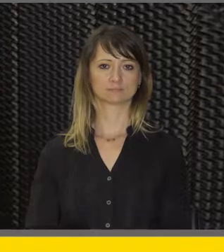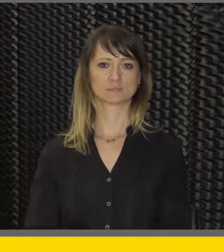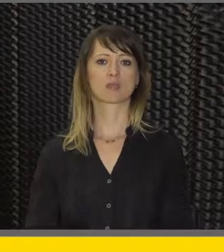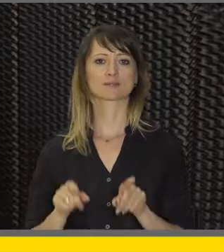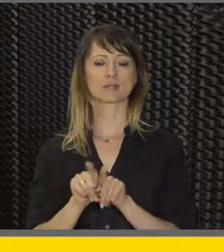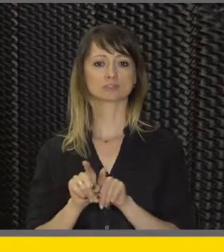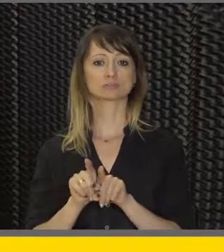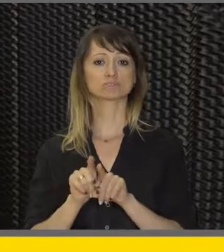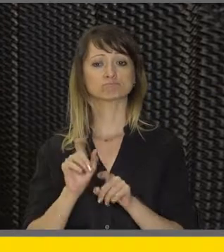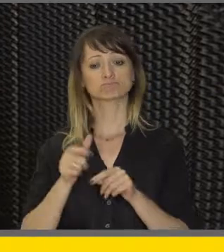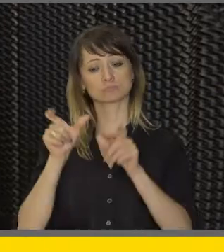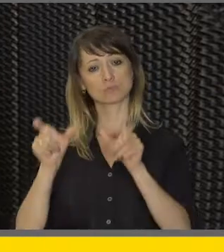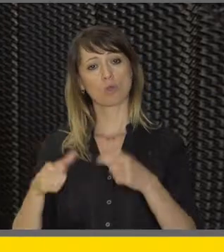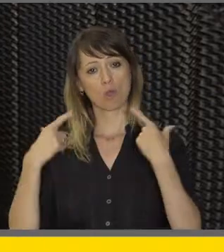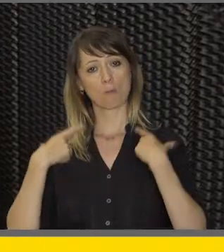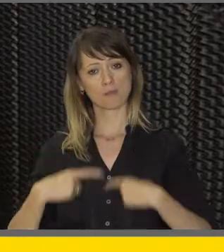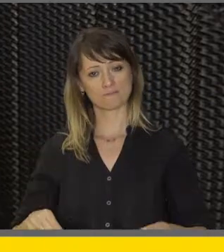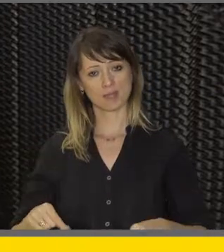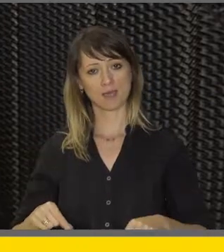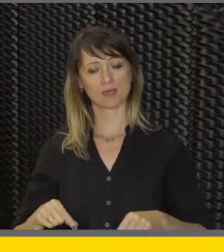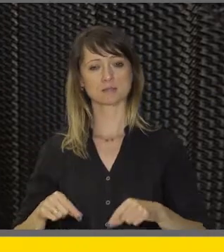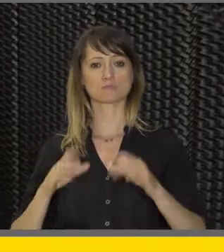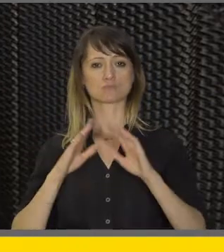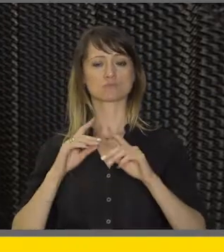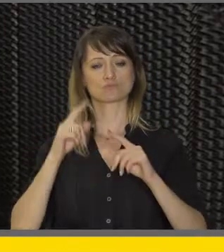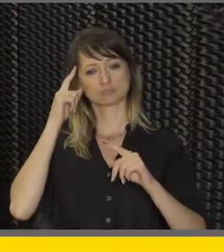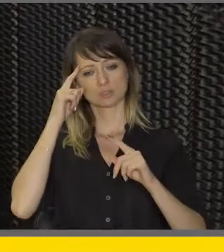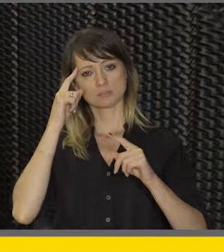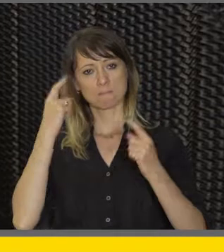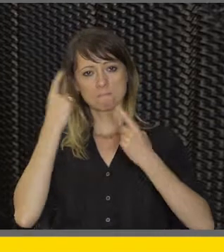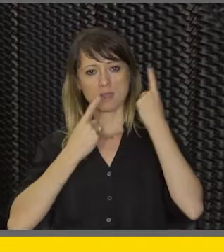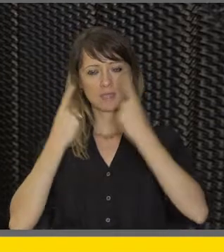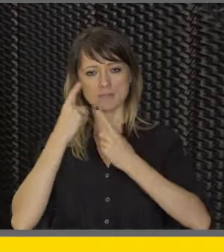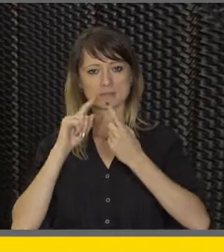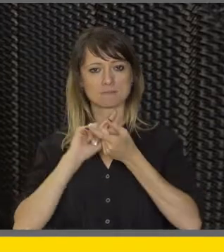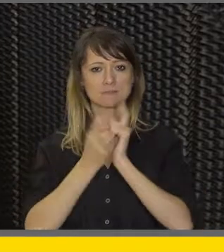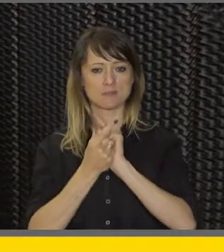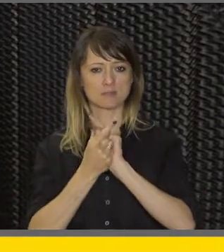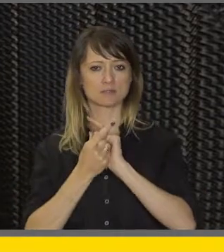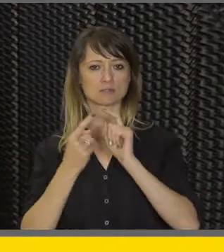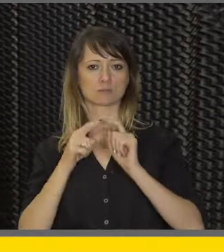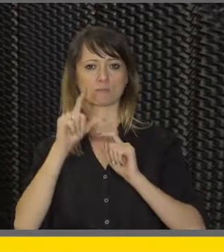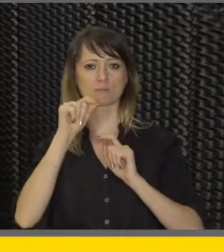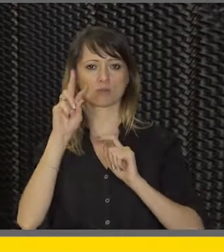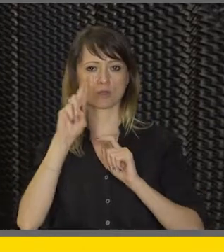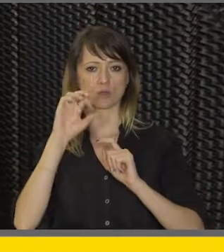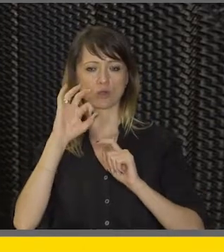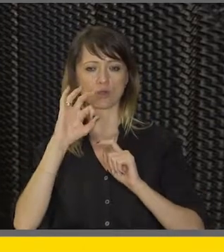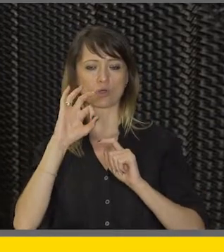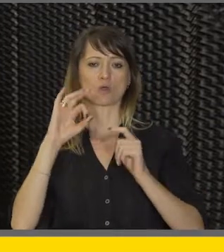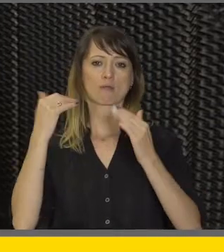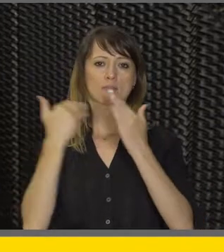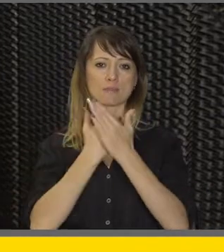obywateli, czyli w tym momencie przejścia obywateli do tego myślenia proinnowacyjnego, ale właśnie w tym obszarze zielonym,